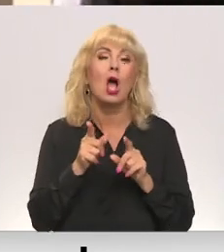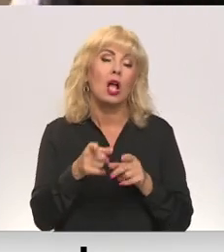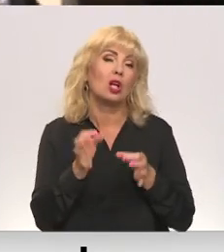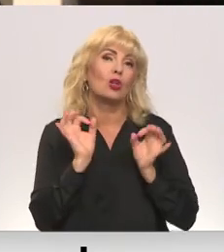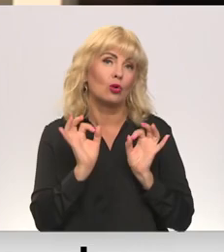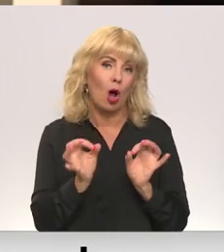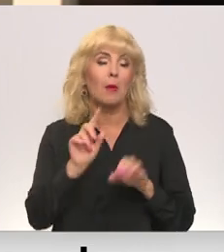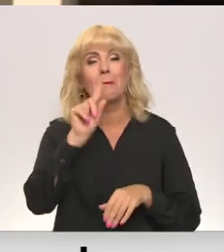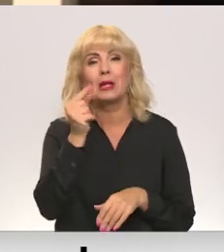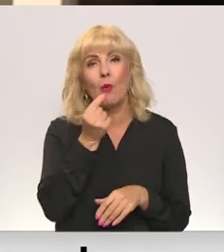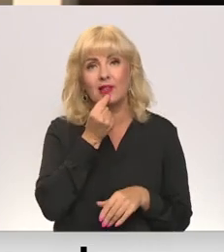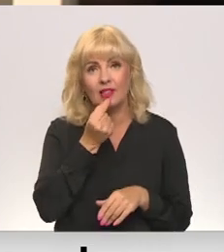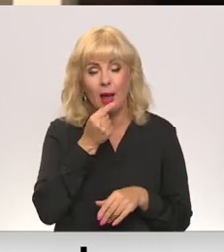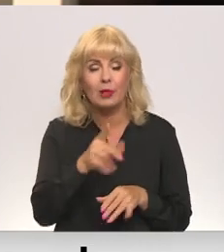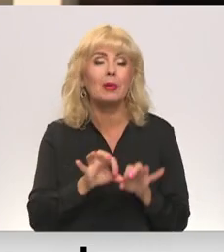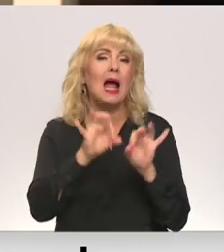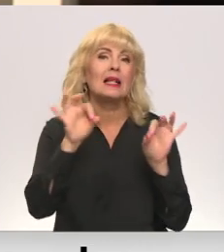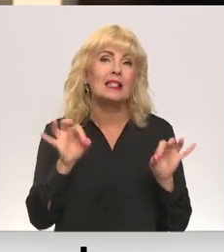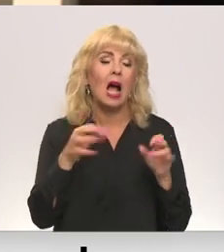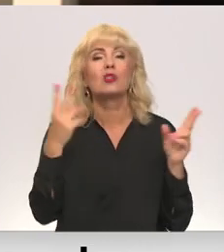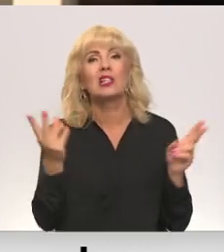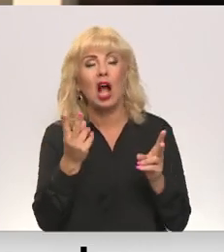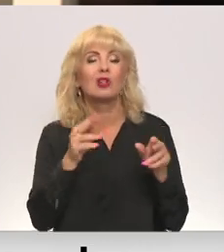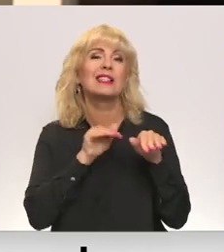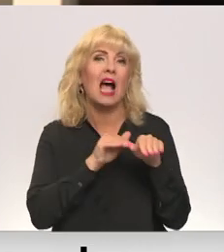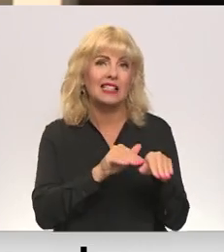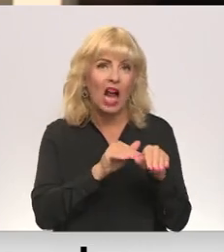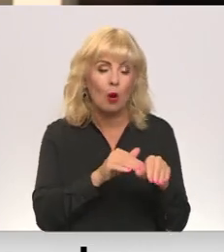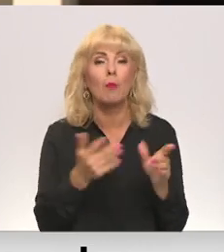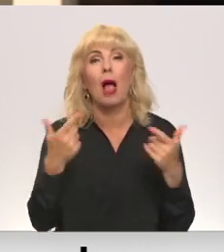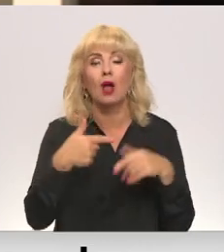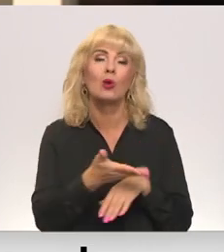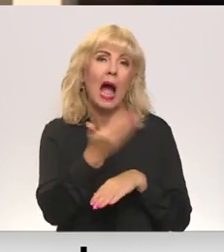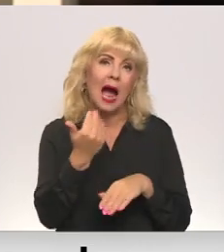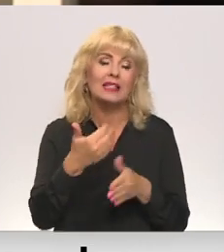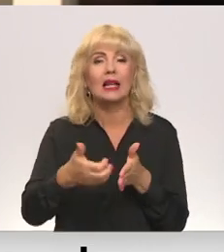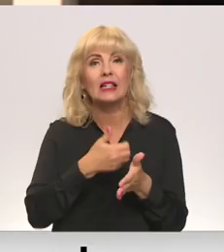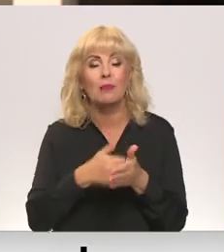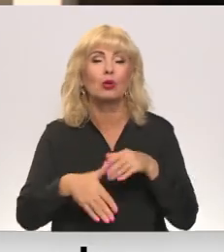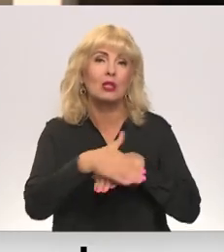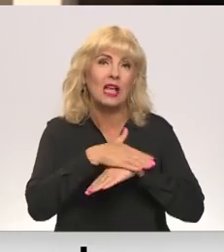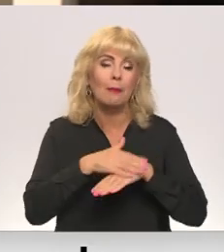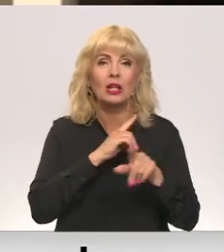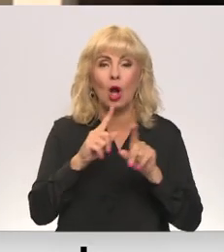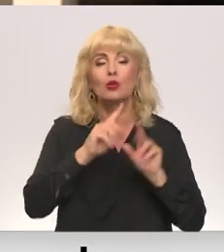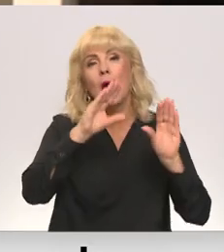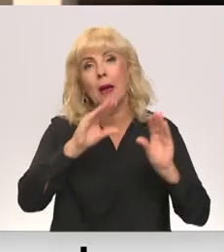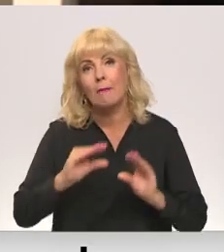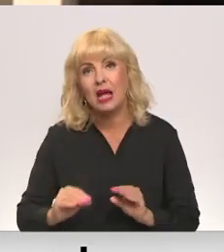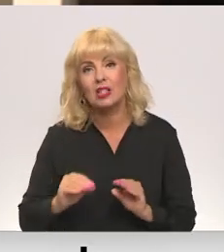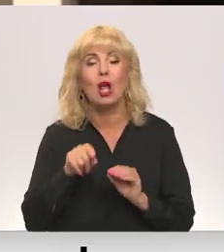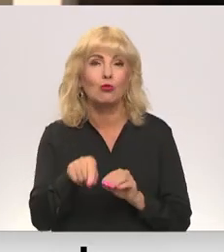zinām, parasti ar 1. septembri sākās tradicionālais sastrēguma laiks. Nu, aicinām izmantot sabiedrisko transportu un līdz to arī mazināt visiem